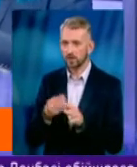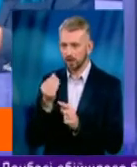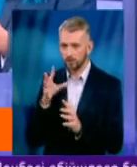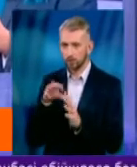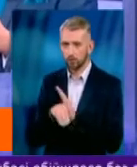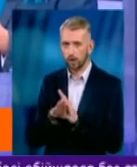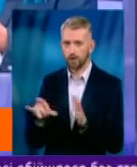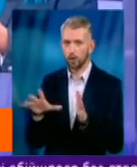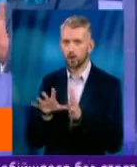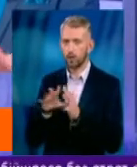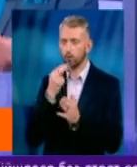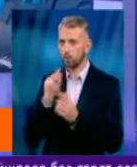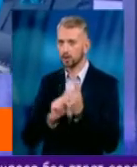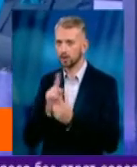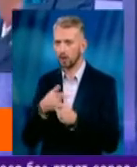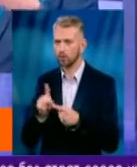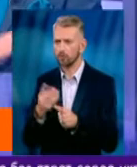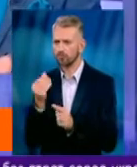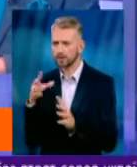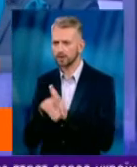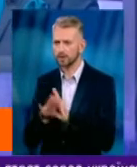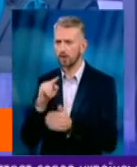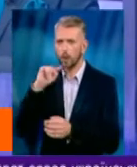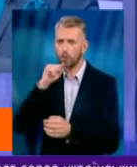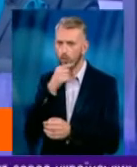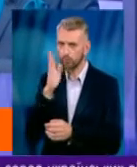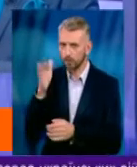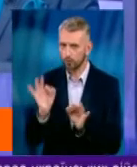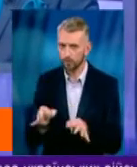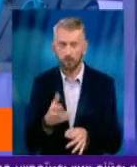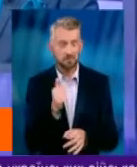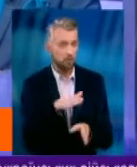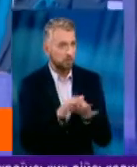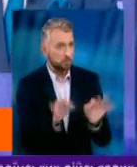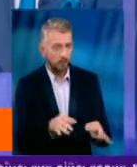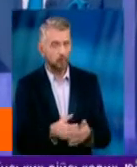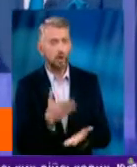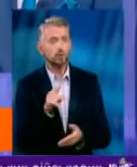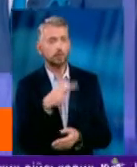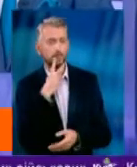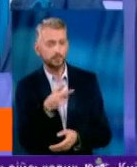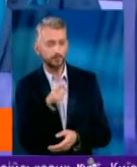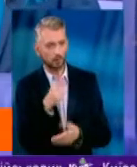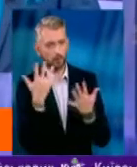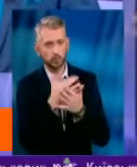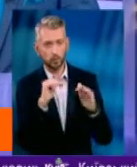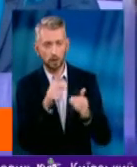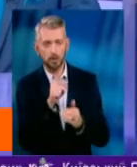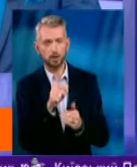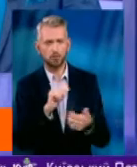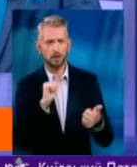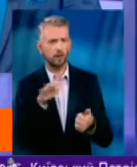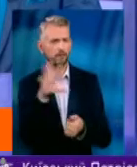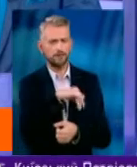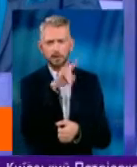в енергомодернізацію, це ще й інвестування в економію в майбутньому. Абсолютно. Ну, якщо ви звернули увагу в сюжеті, наприклад, там замінені всі